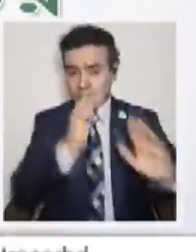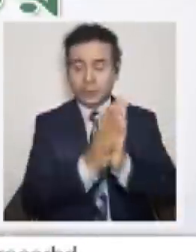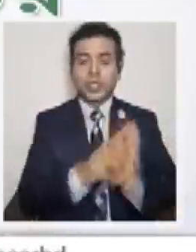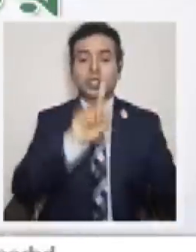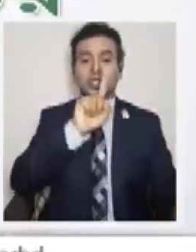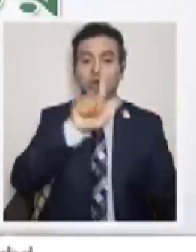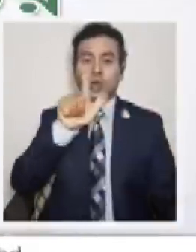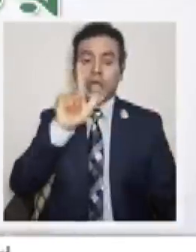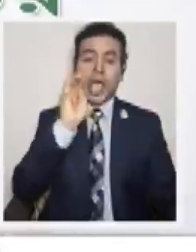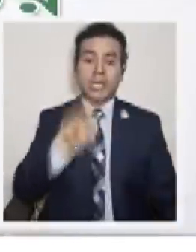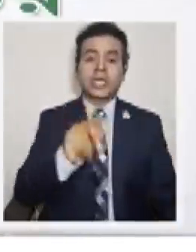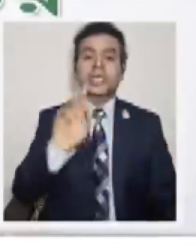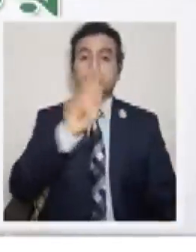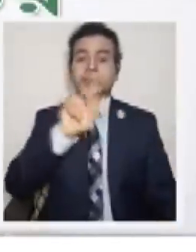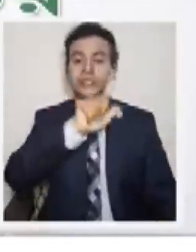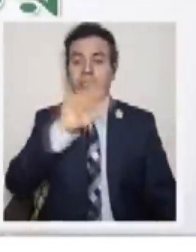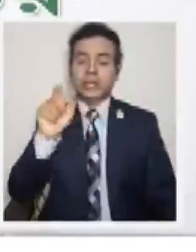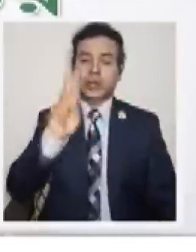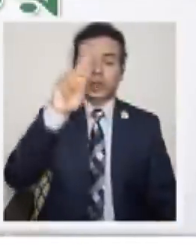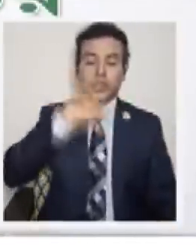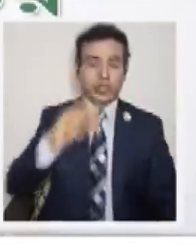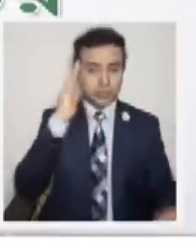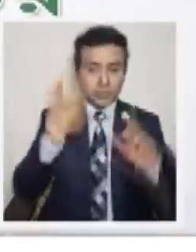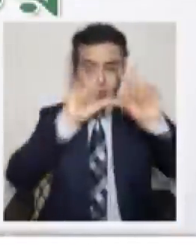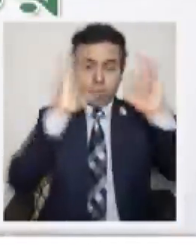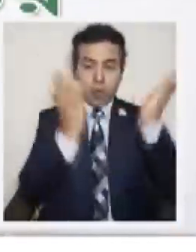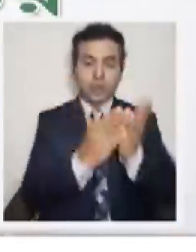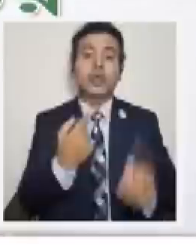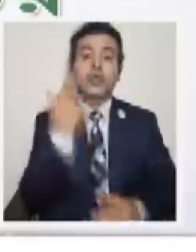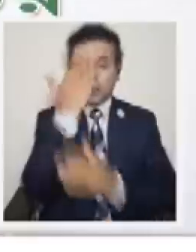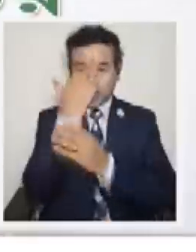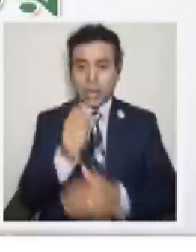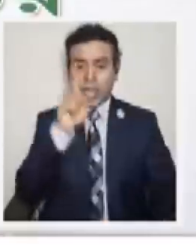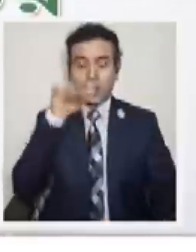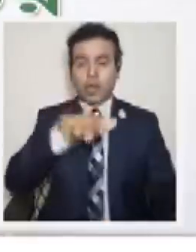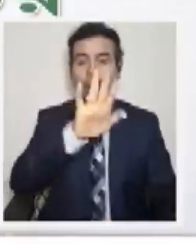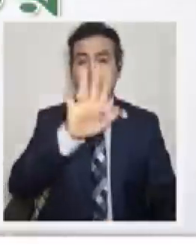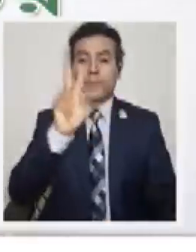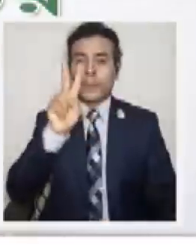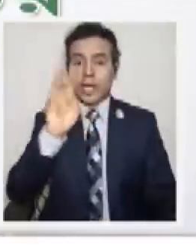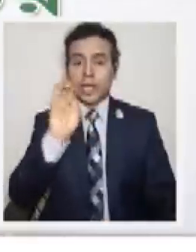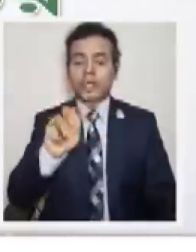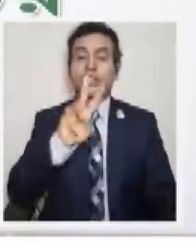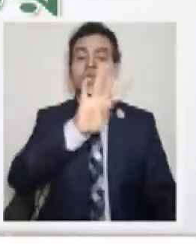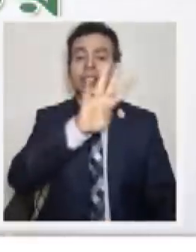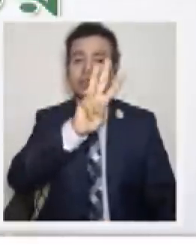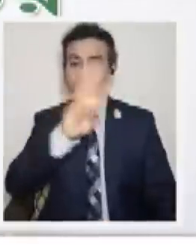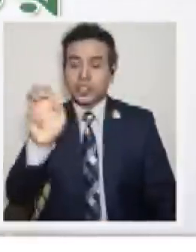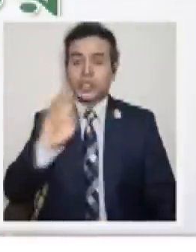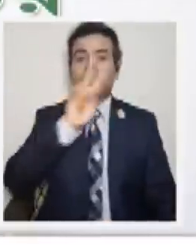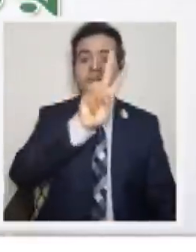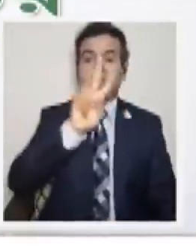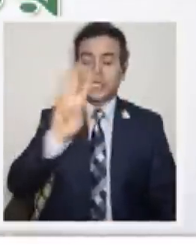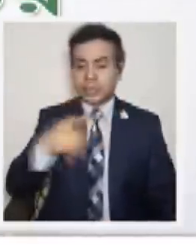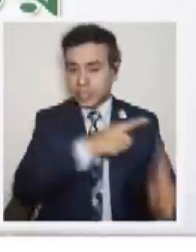24 ঘন্টায় দক্ষিণ পূর্ব এশিয়ায় মৃত্যুবরণ করেছেন 521 জন এবং এ পর্যন্ত 17,734 জন। বিশ্বে 24 ঘন্টায় শনাক্ত